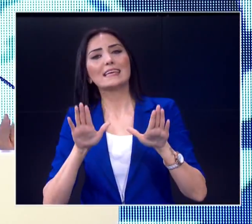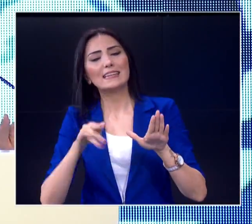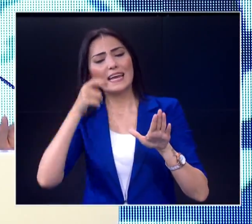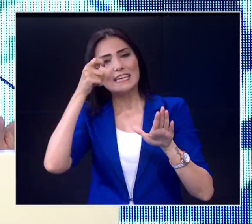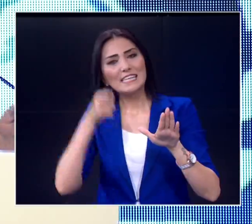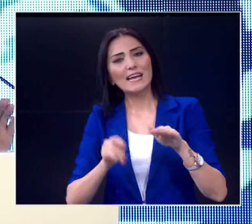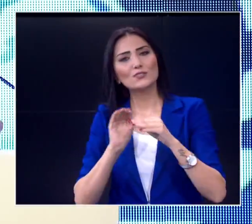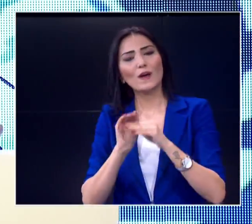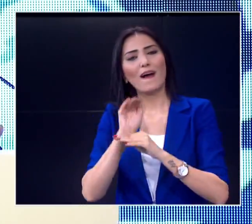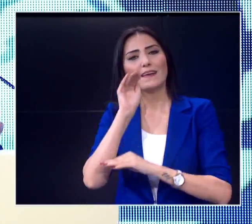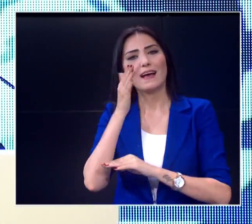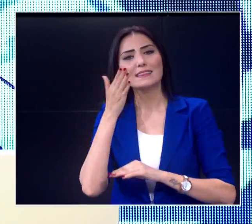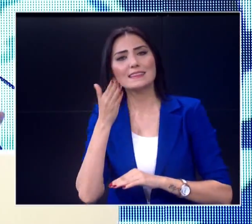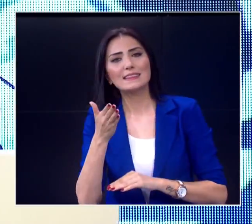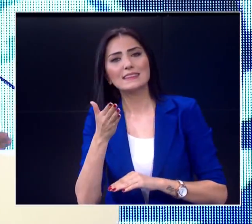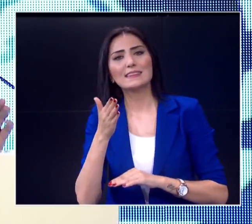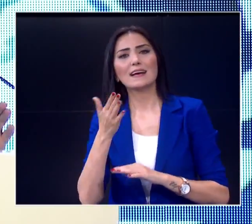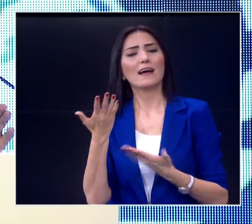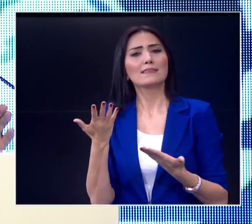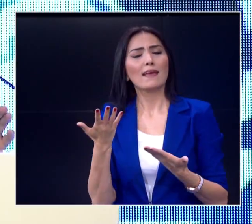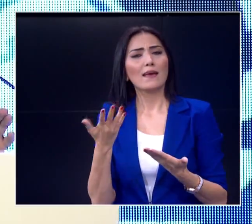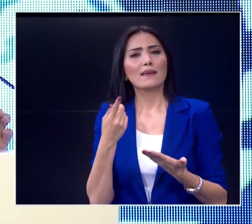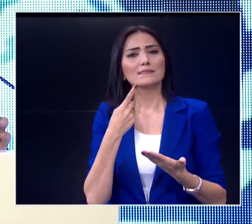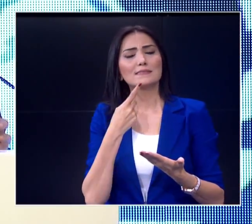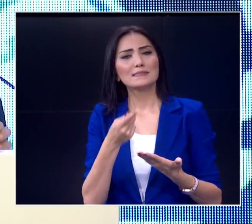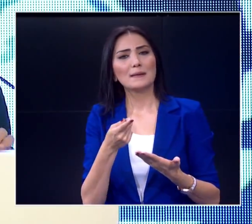Gerçek hayatta ne suç ise